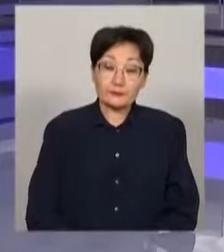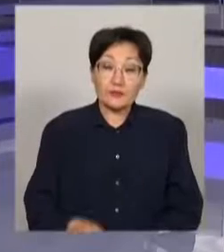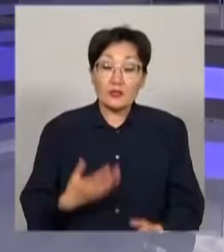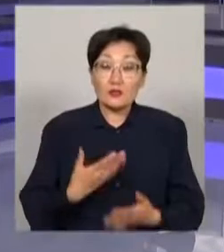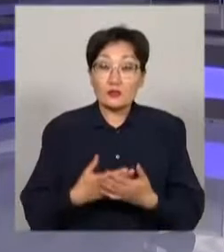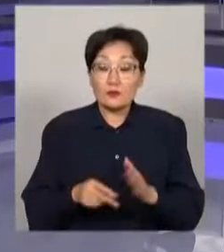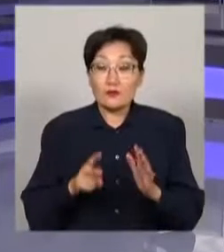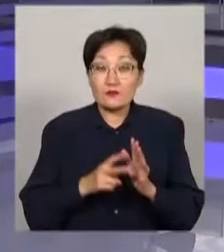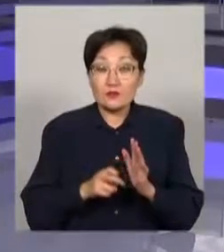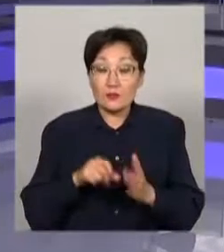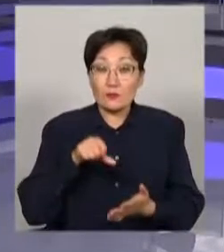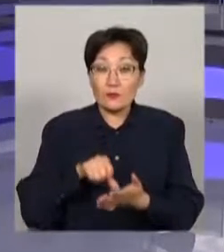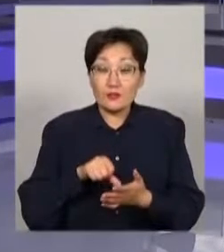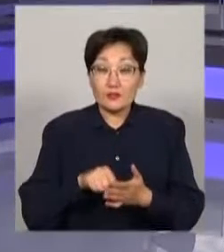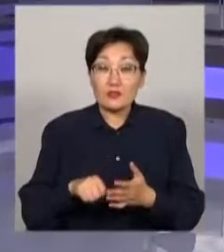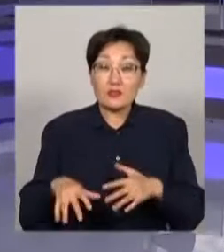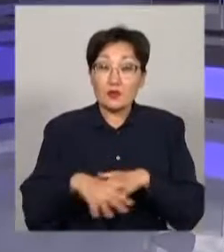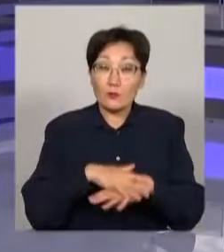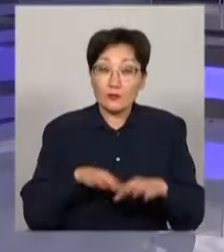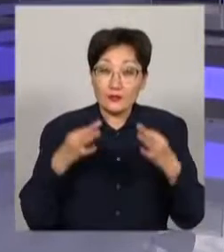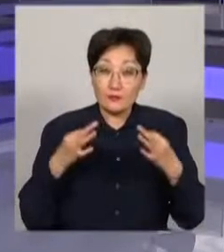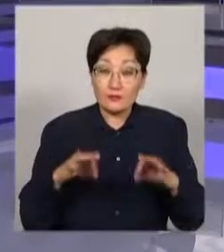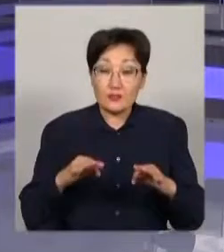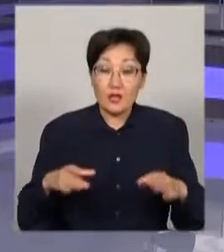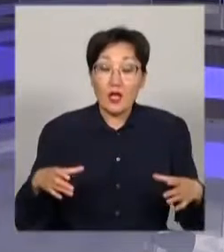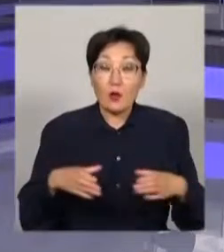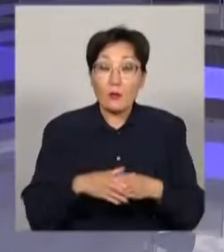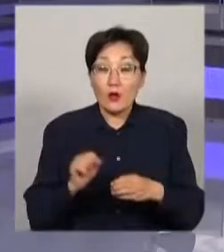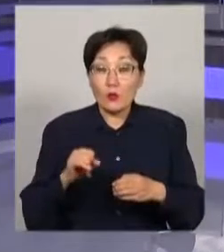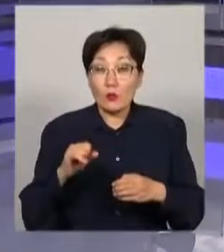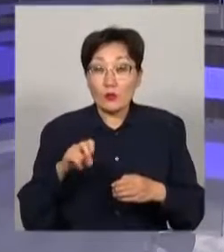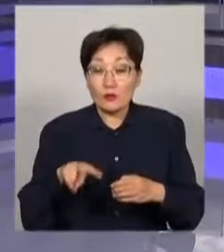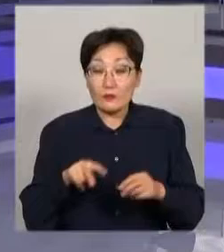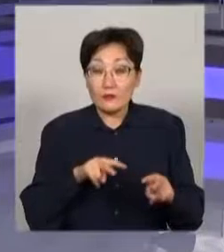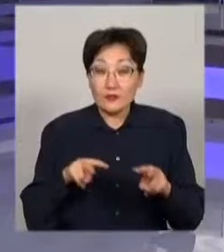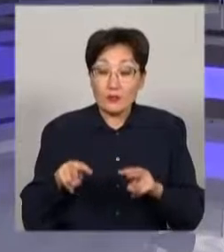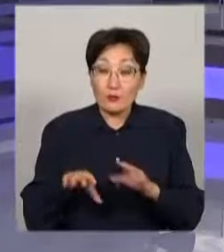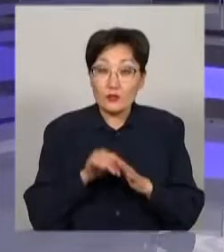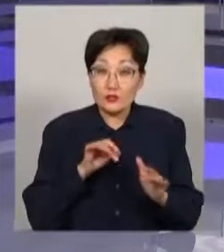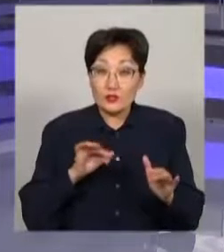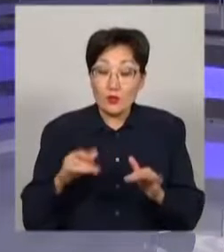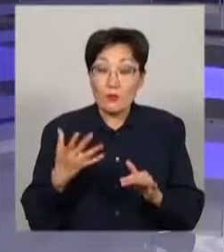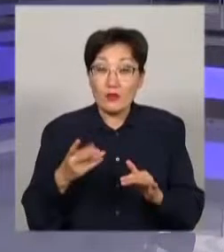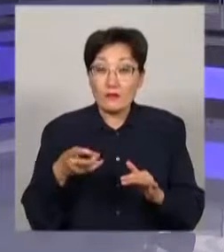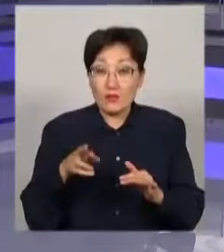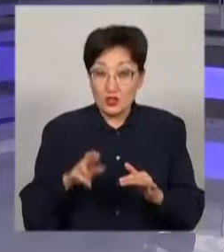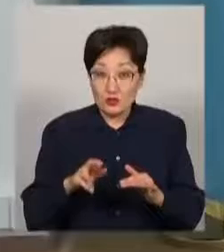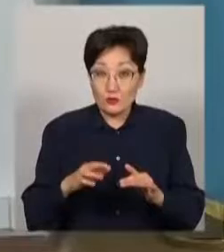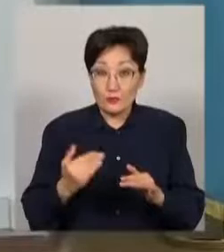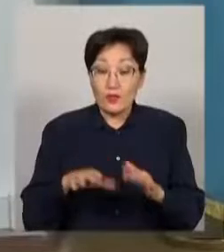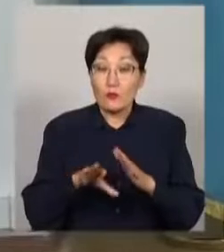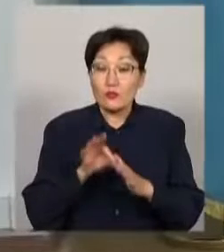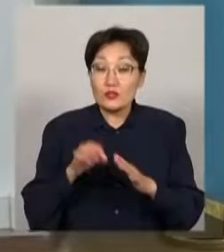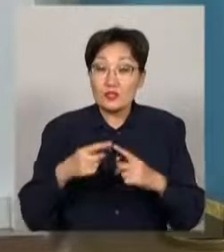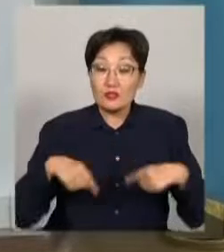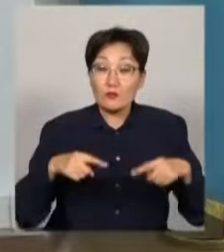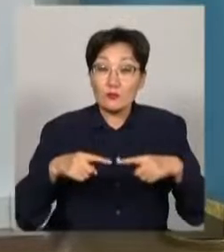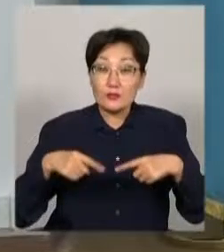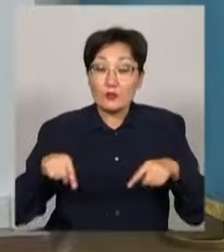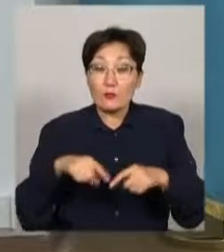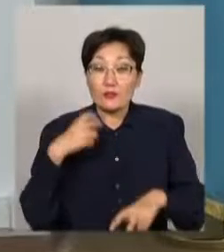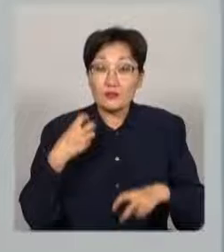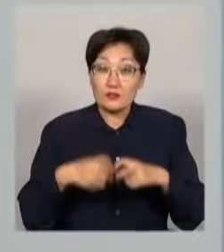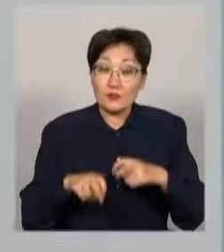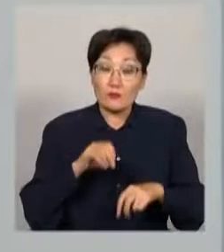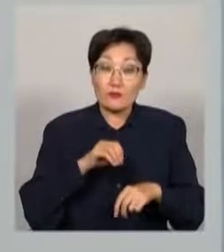Порядка 700 членов Народно-демократической партии «Аул» наблюдали за ходом референдума 5 июня. На избирательных участках